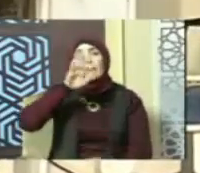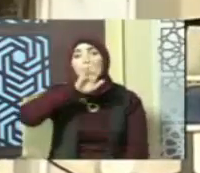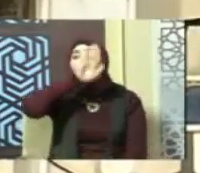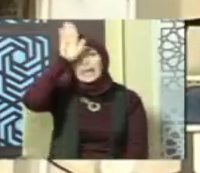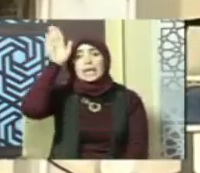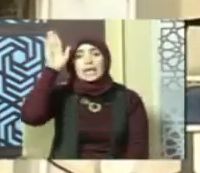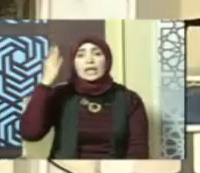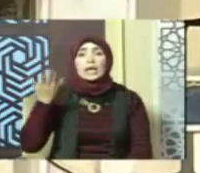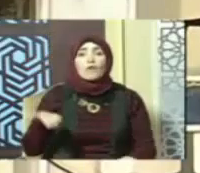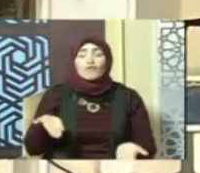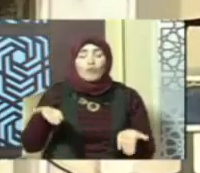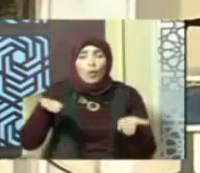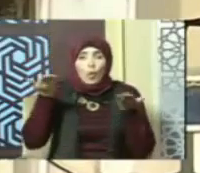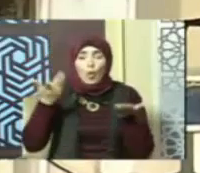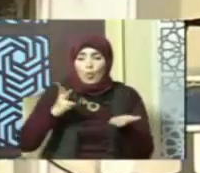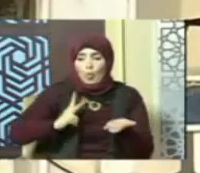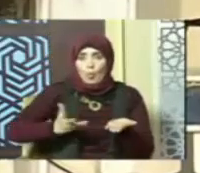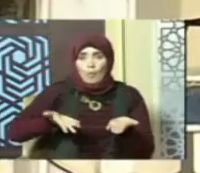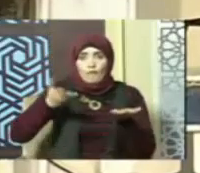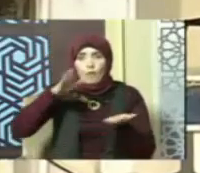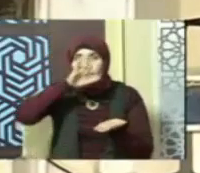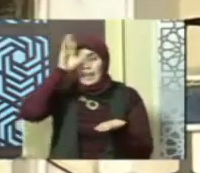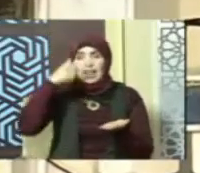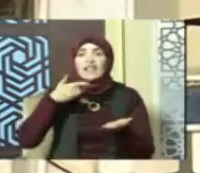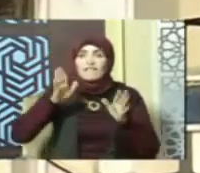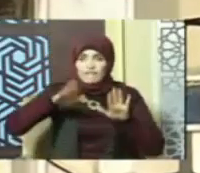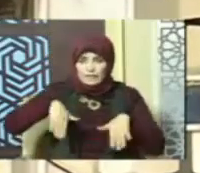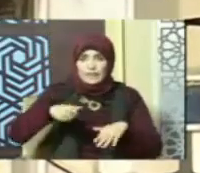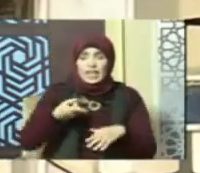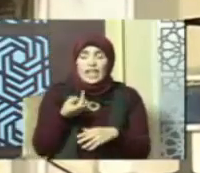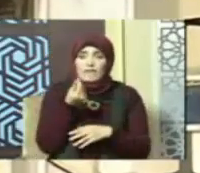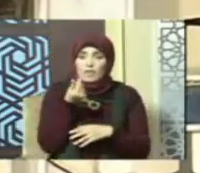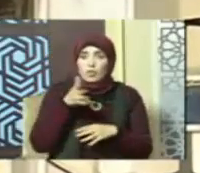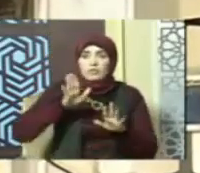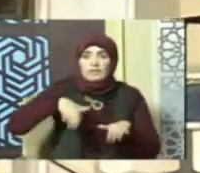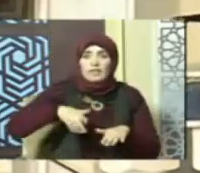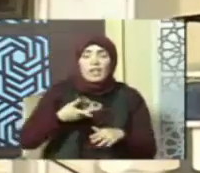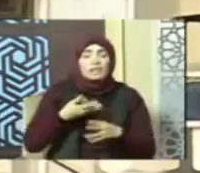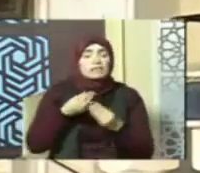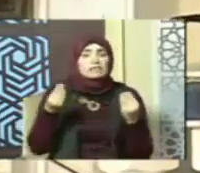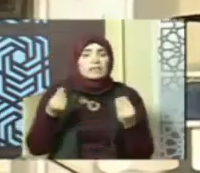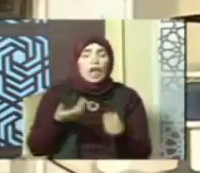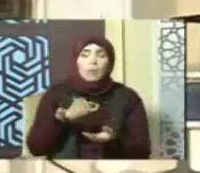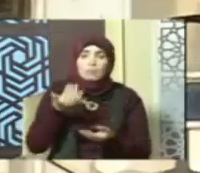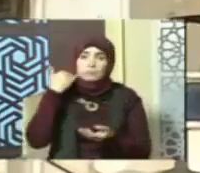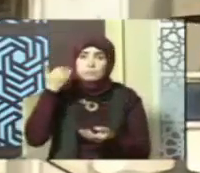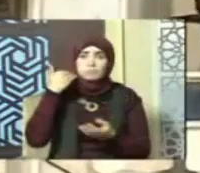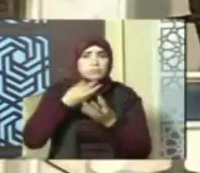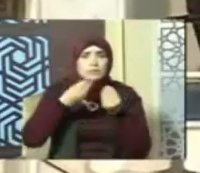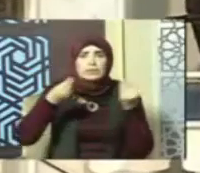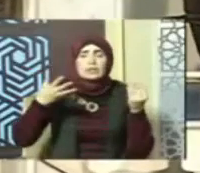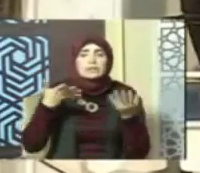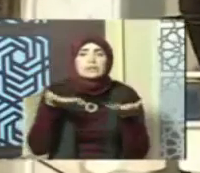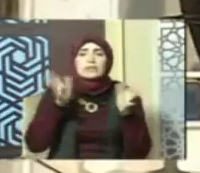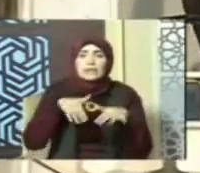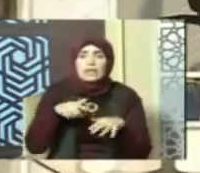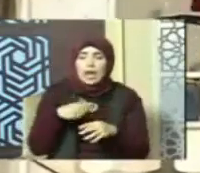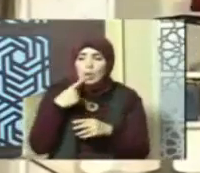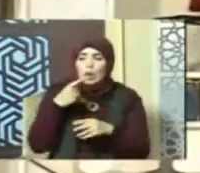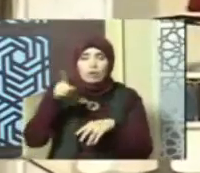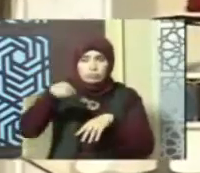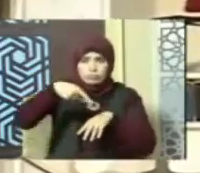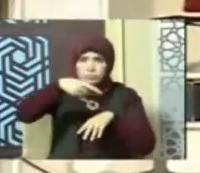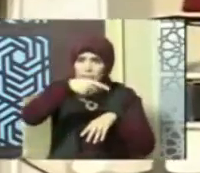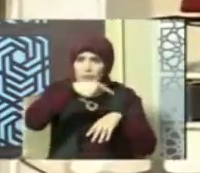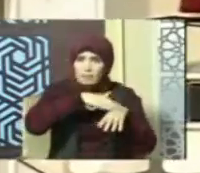ملكا رسولا، فكان عنده من الملك ما يغنيه عن العمل، وما يؤكد